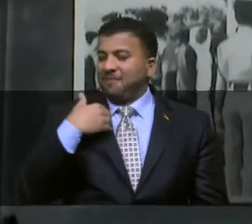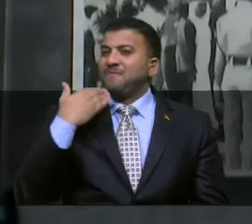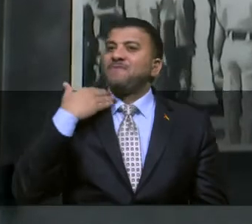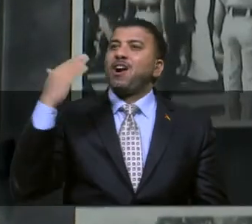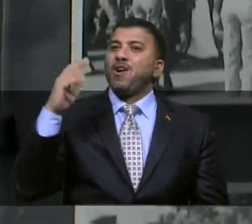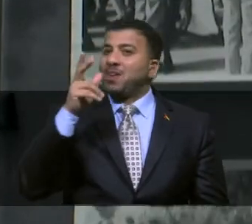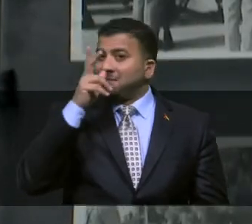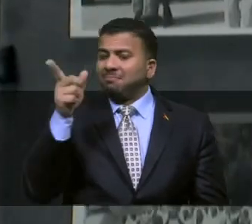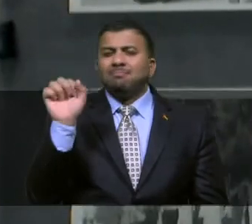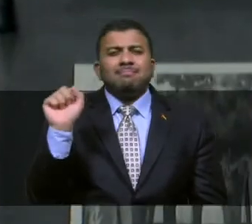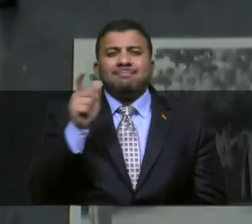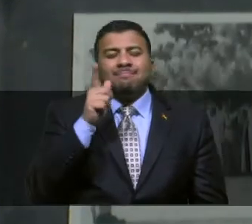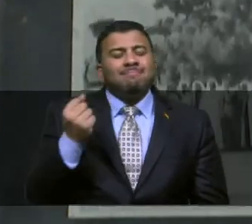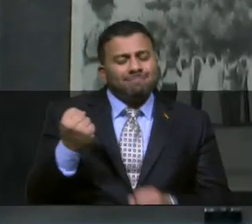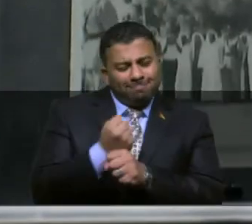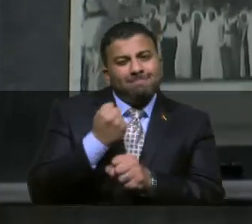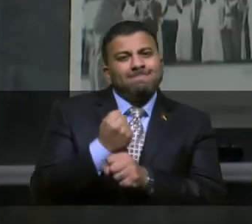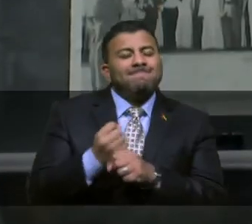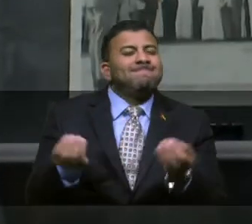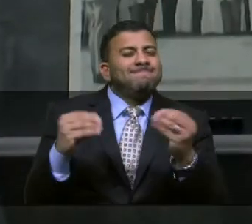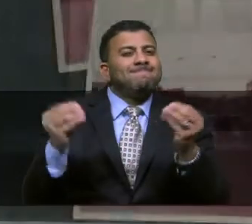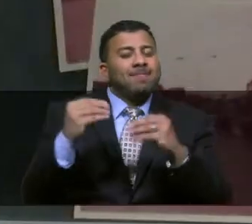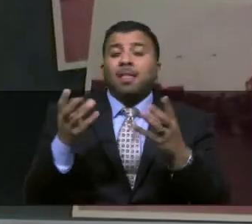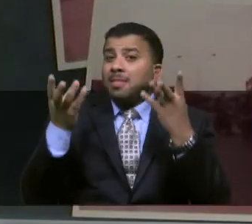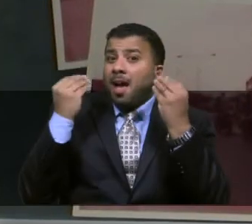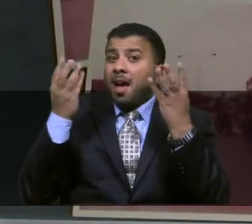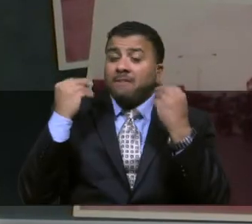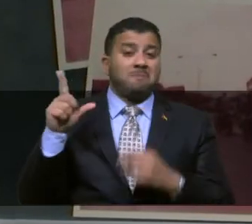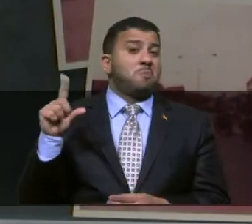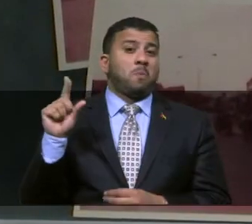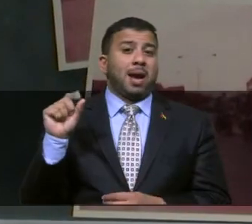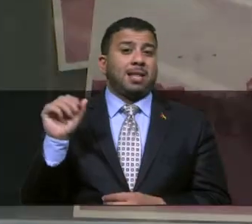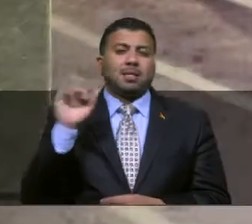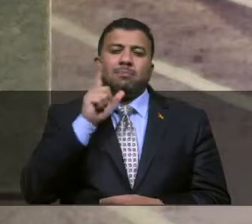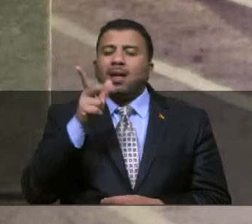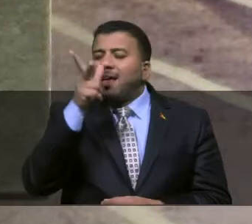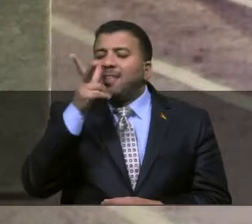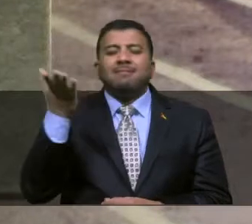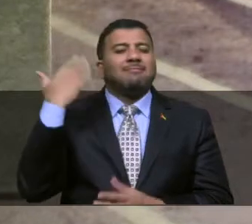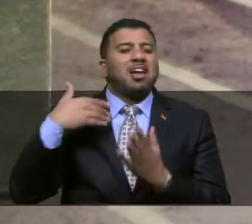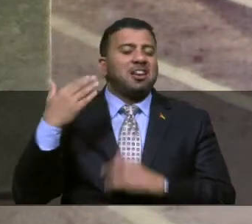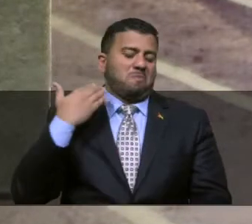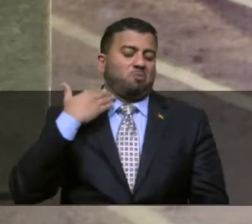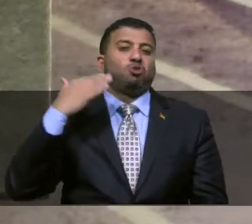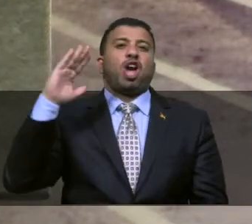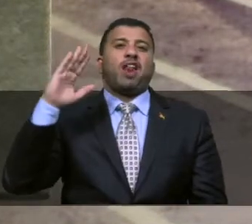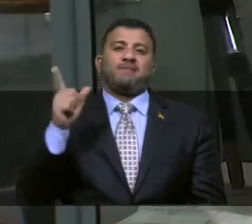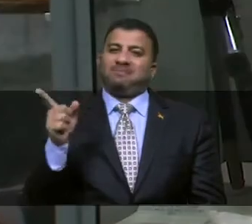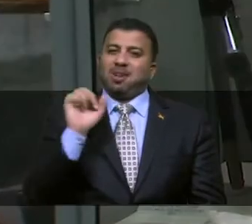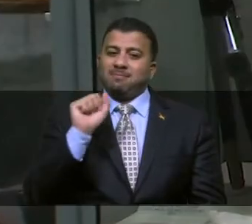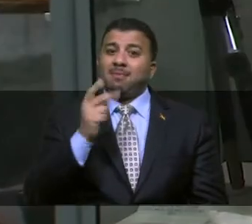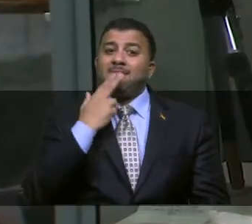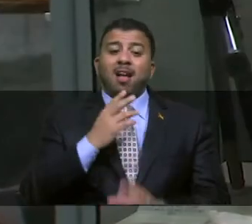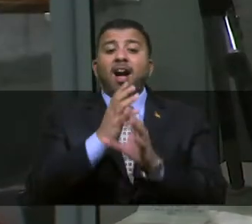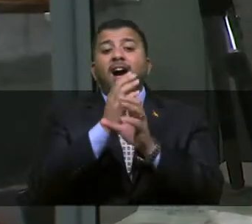وإضافة حقيقية لجهودهم، وتعريفا مميز لتاريخهم المشرف في حماية